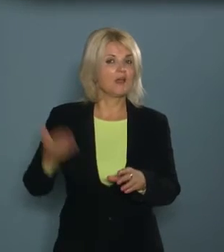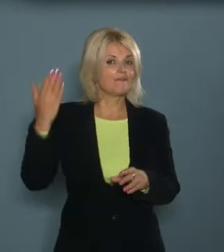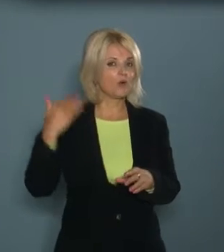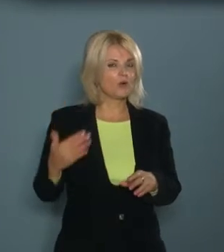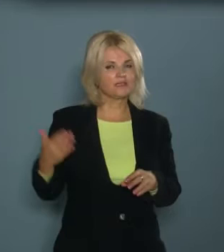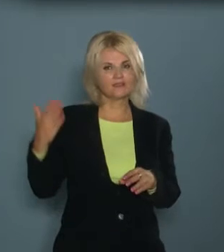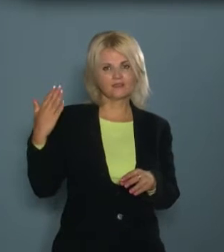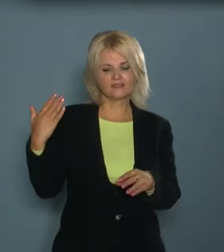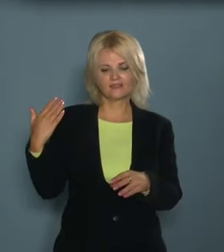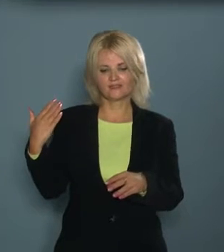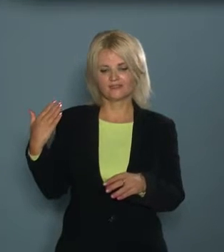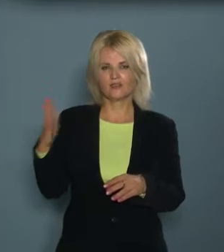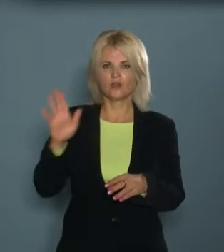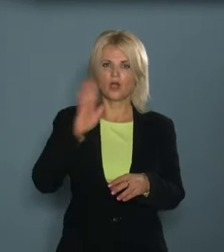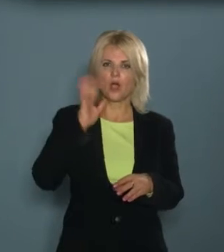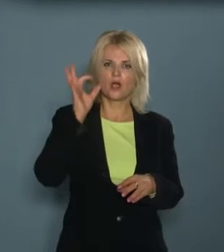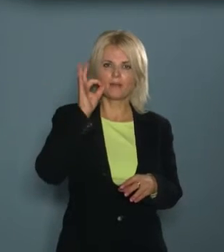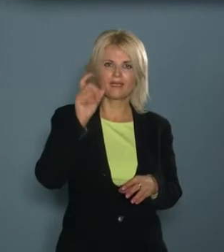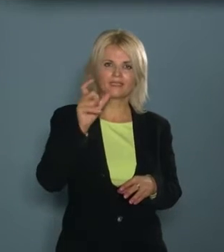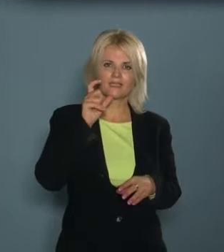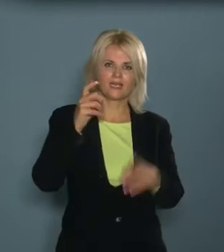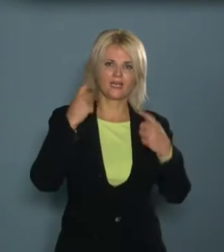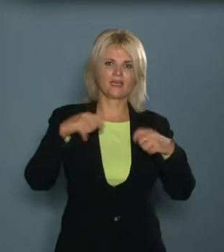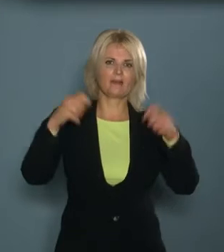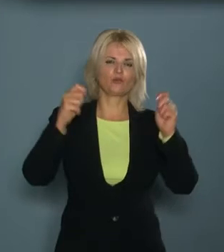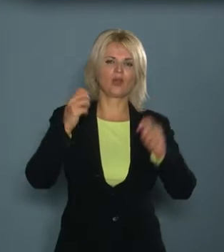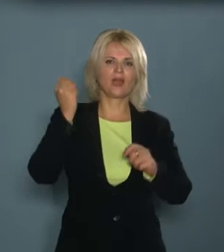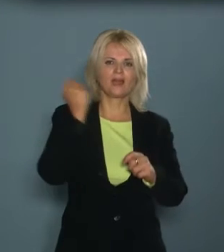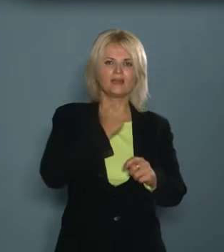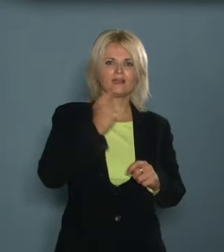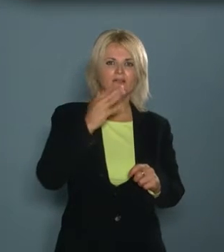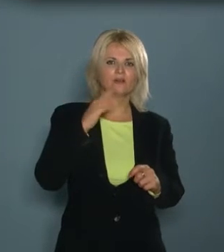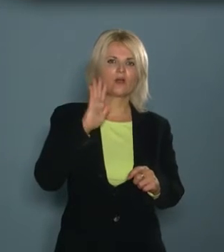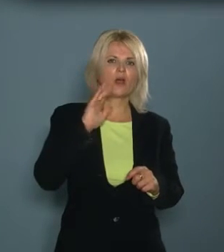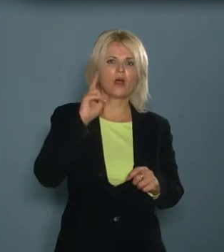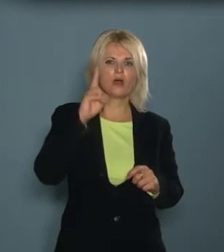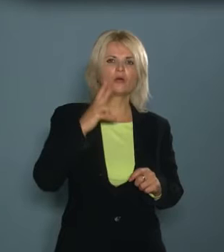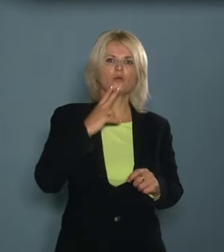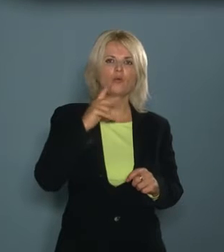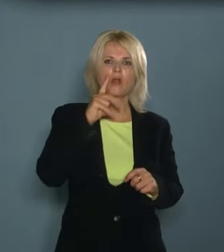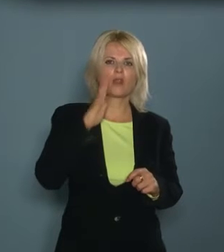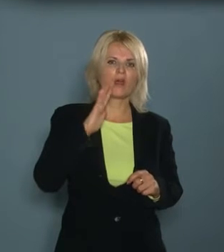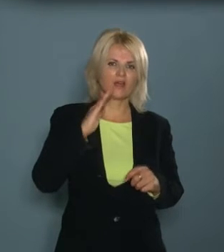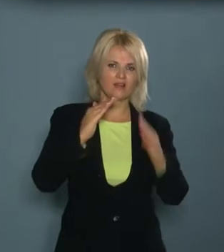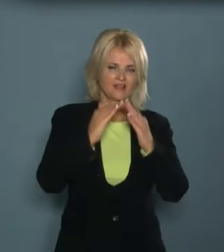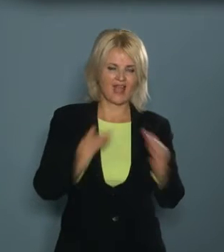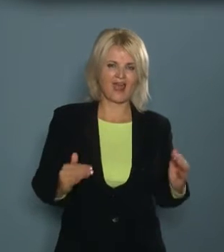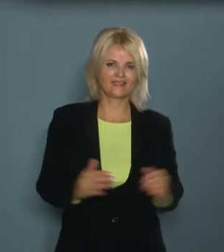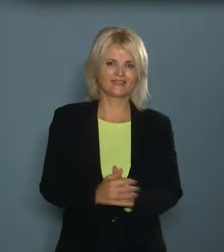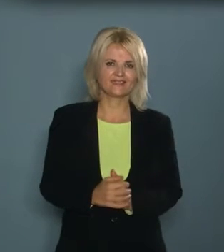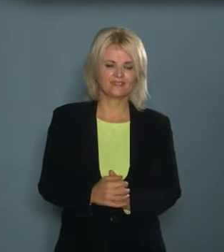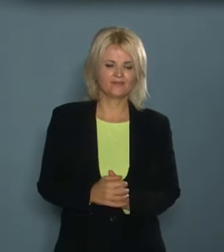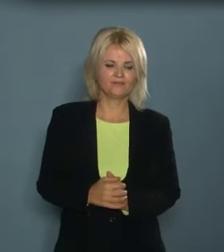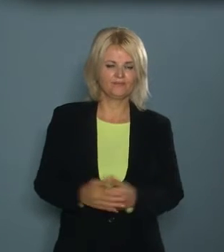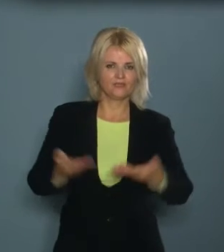volt ABC épületet, ami a Dracula házat, így van, pontosan ez a köztudomású neve,